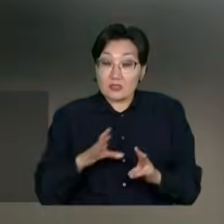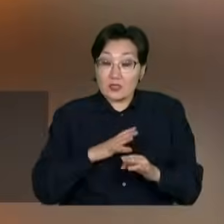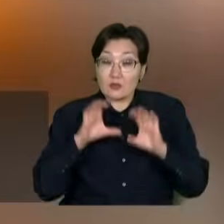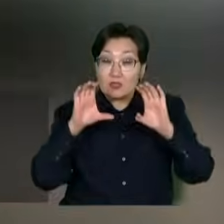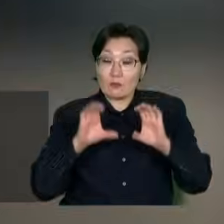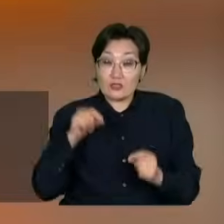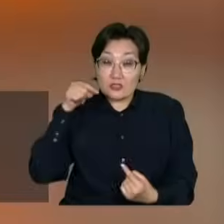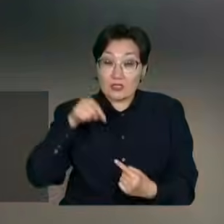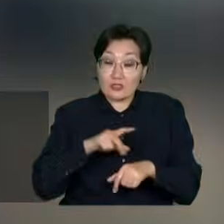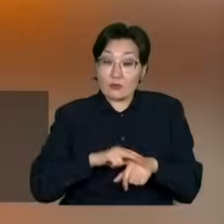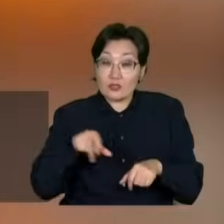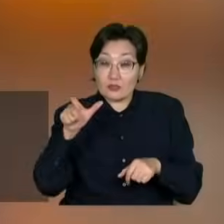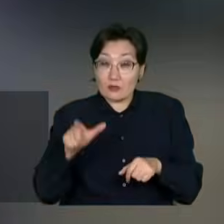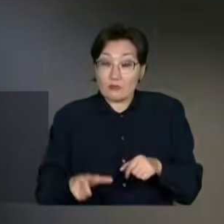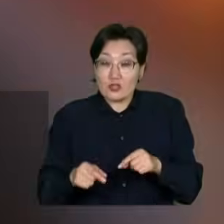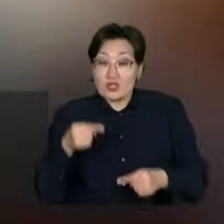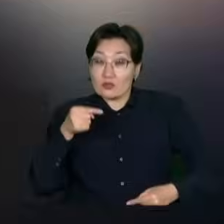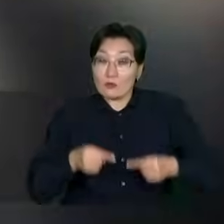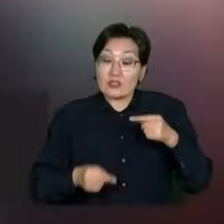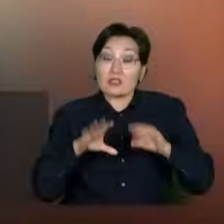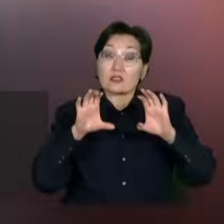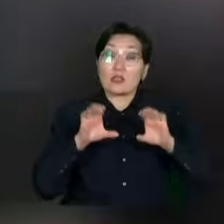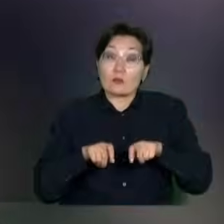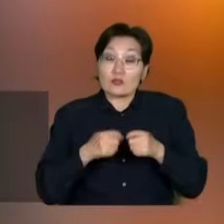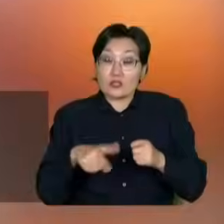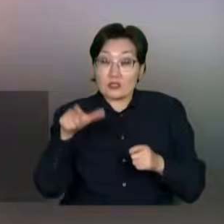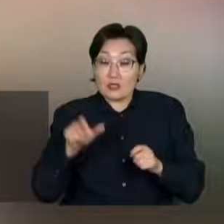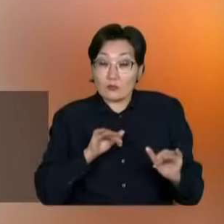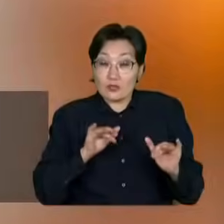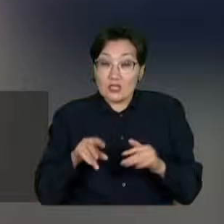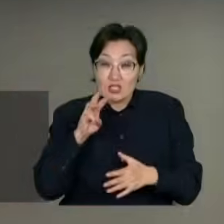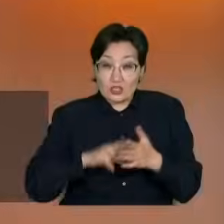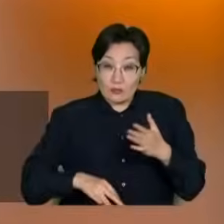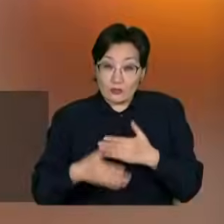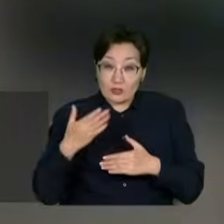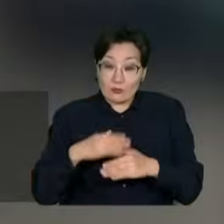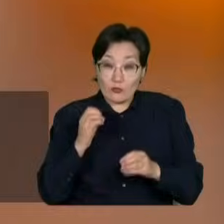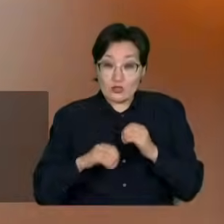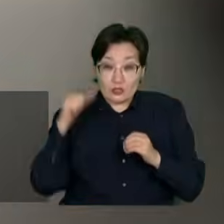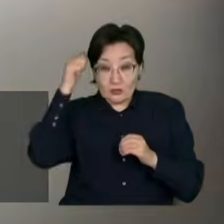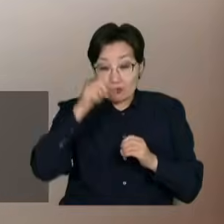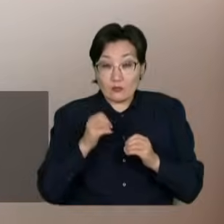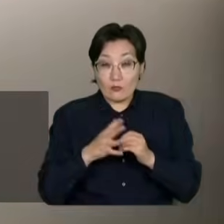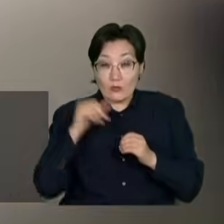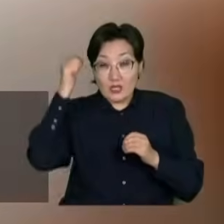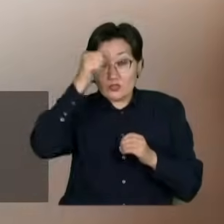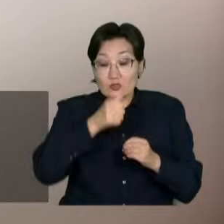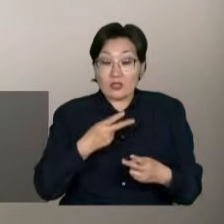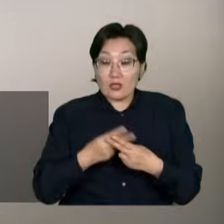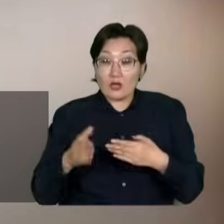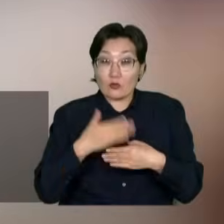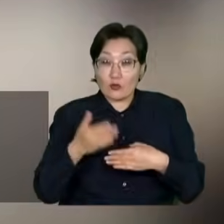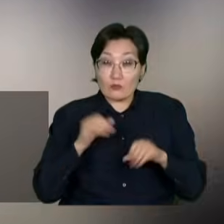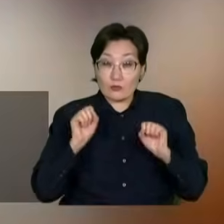Заңға сәйкес тәртіп сақшыларымен текетірес үшін заң бұзушылар іс-әрекетіне қарай айыппұл арқалап 10 жылдан 15 жылға дейін бас